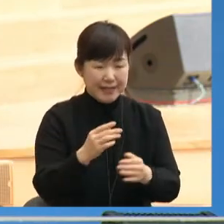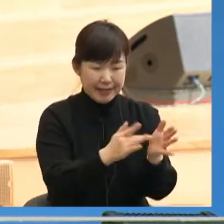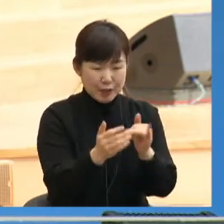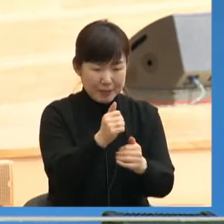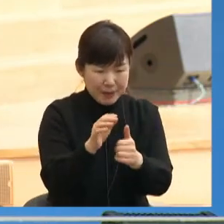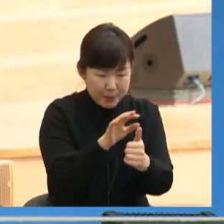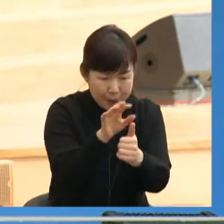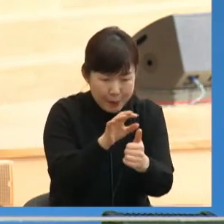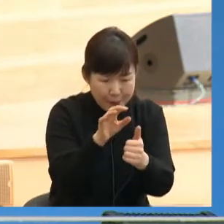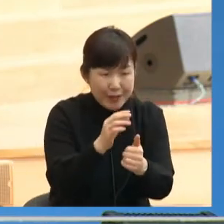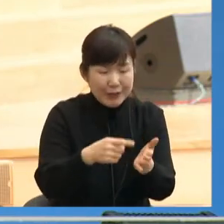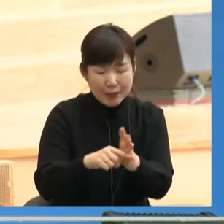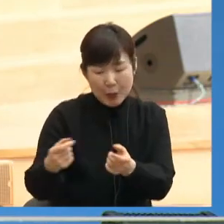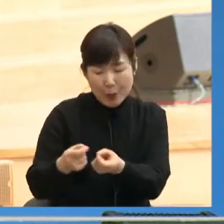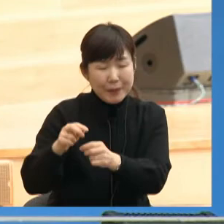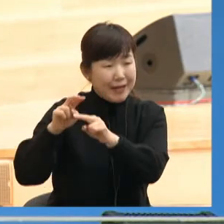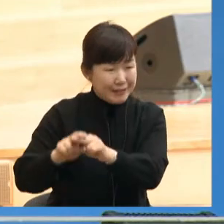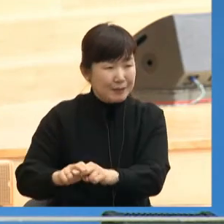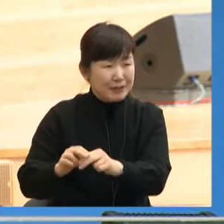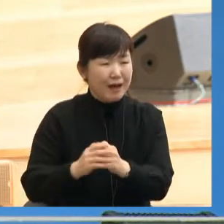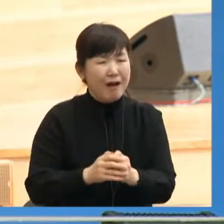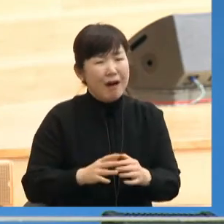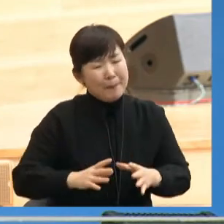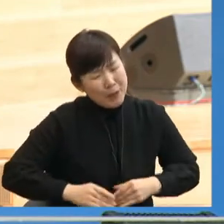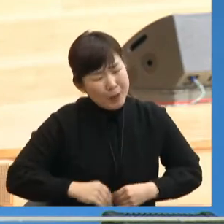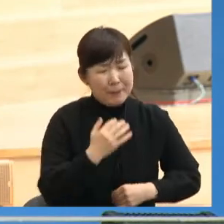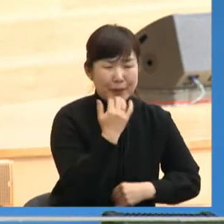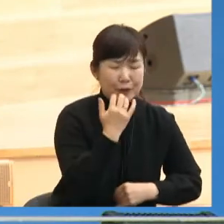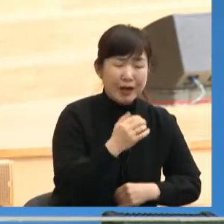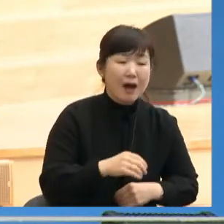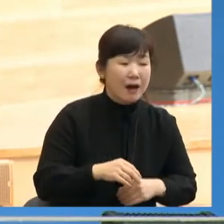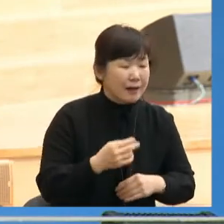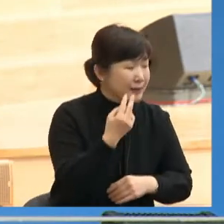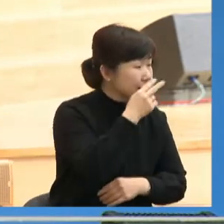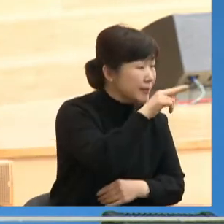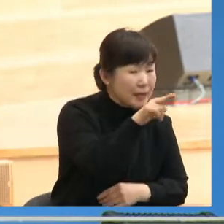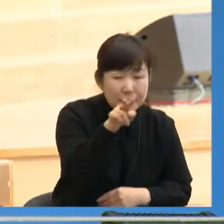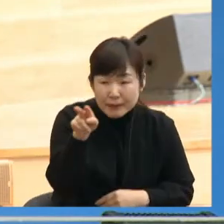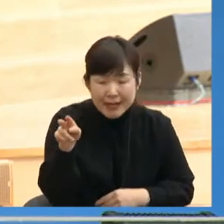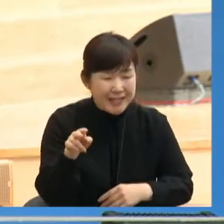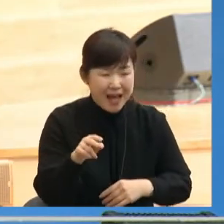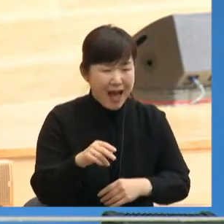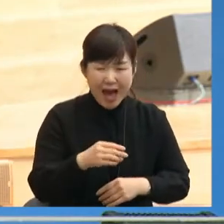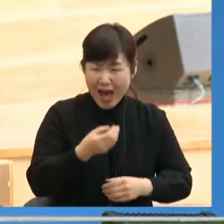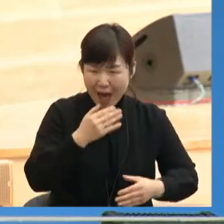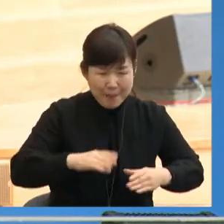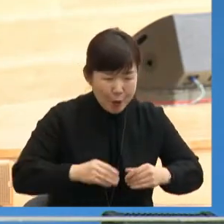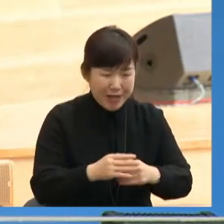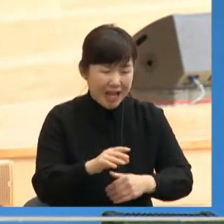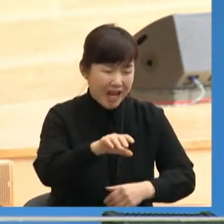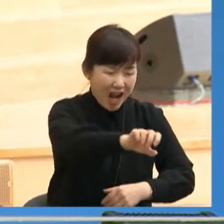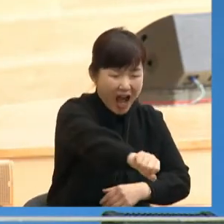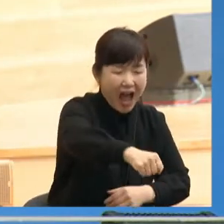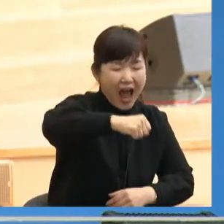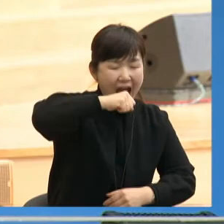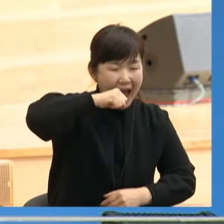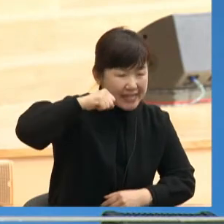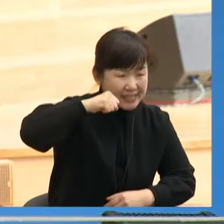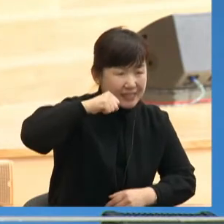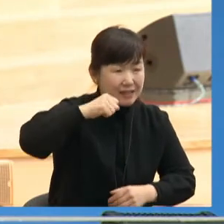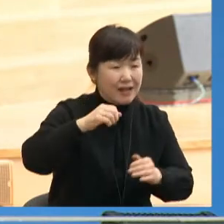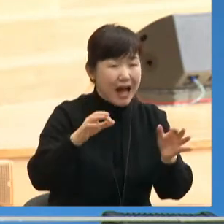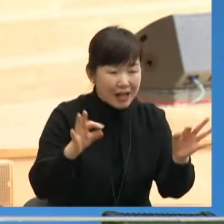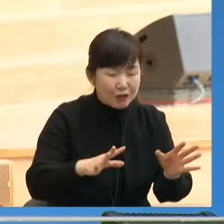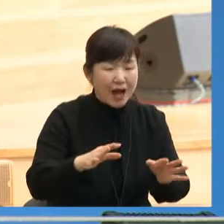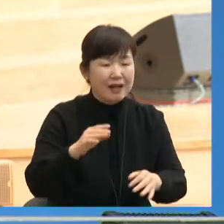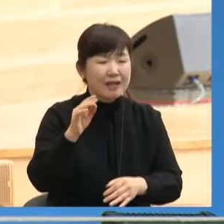식탁 자리에 앉습니다. 배가 고팠던 베드로가 이제 고기를 막 뜯으려고 이제 하는데 그때 예수님께서 말하는 거예요.